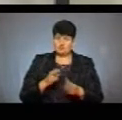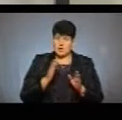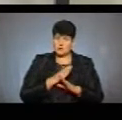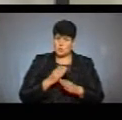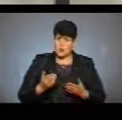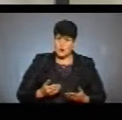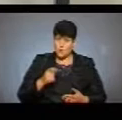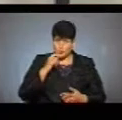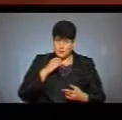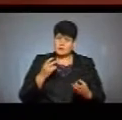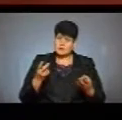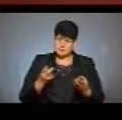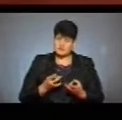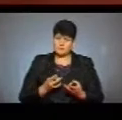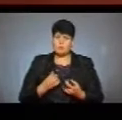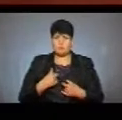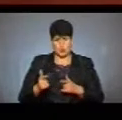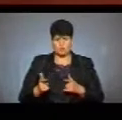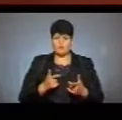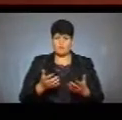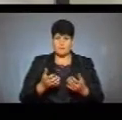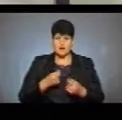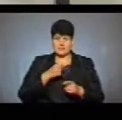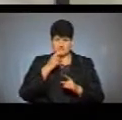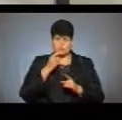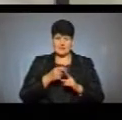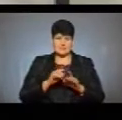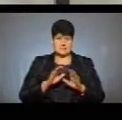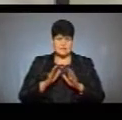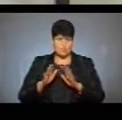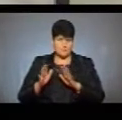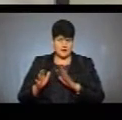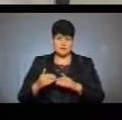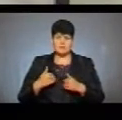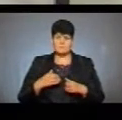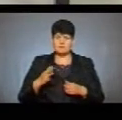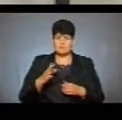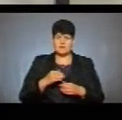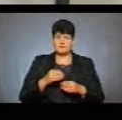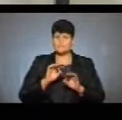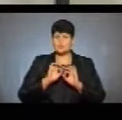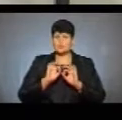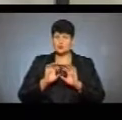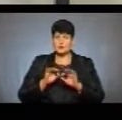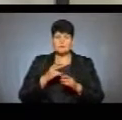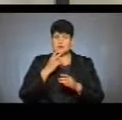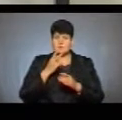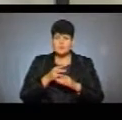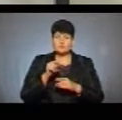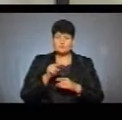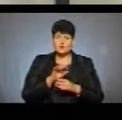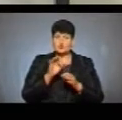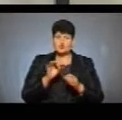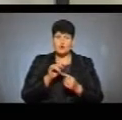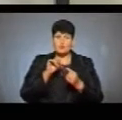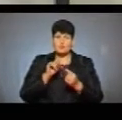потрібно. Ми готові брати відповідальність за певні моменти, так, і ми все ж таки доносимо, і не бачимо в тому нічого